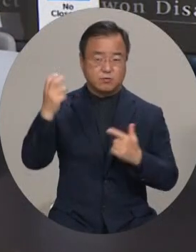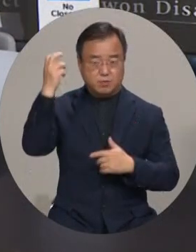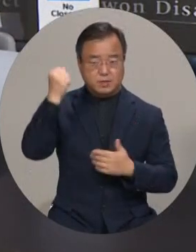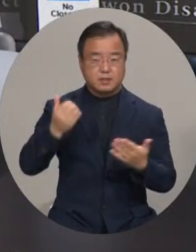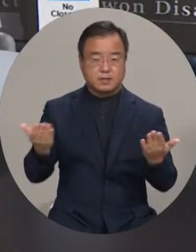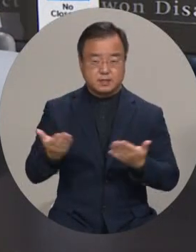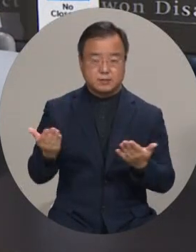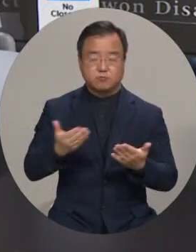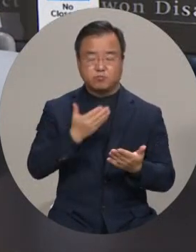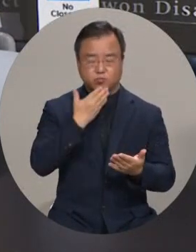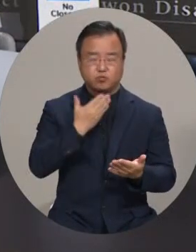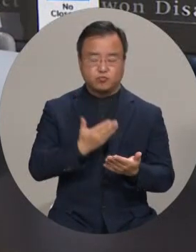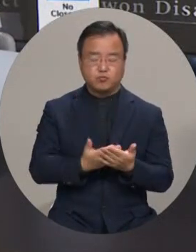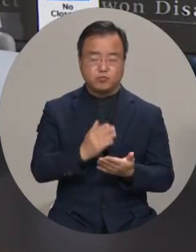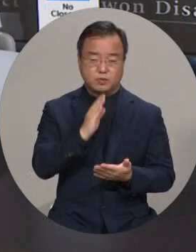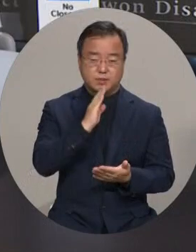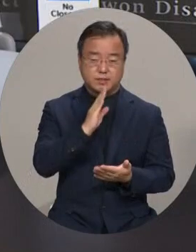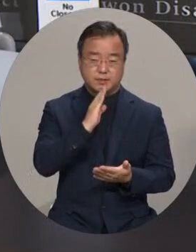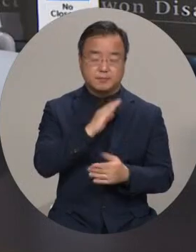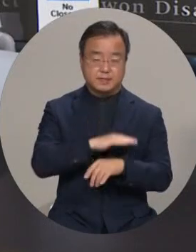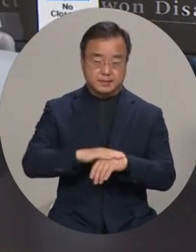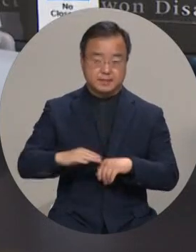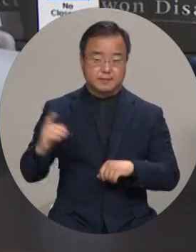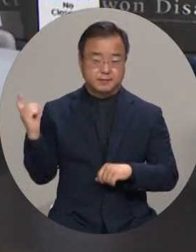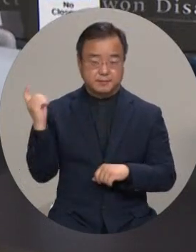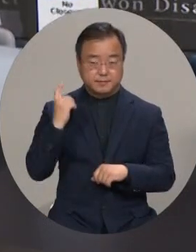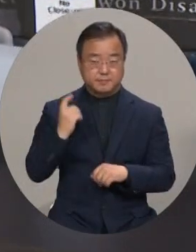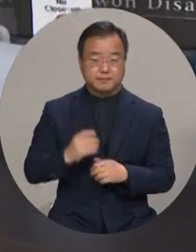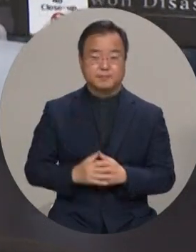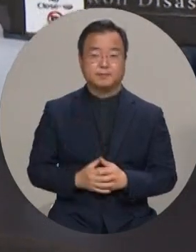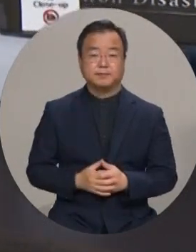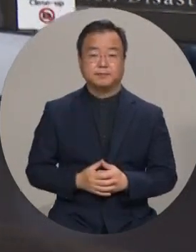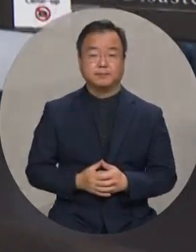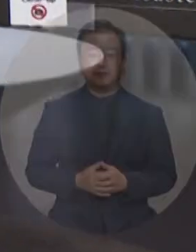같습니다 작가님 오늘 말씀 잘 들었습니다